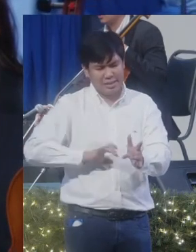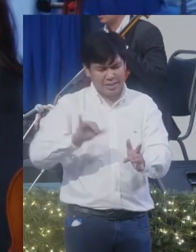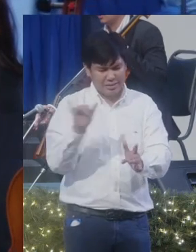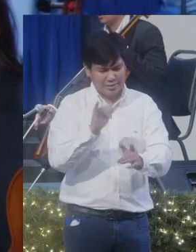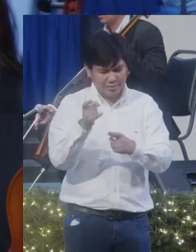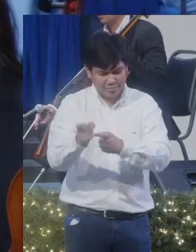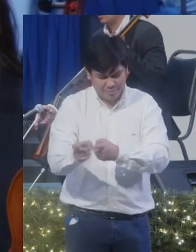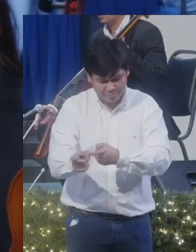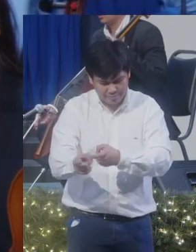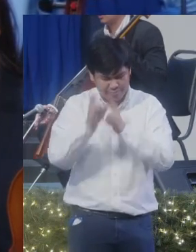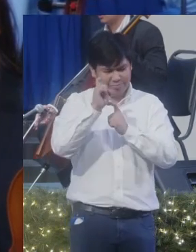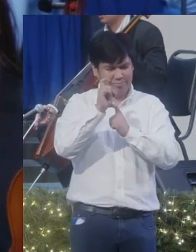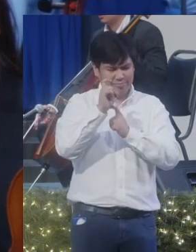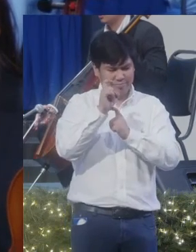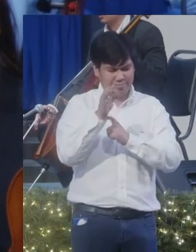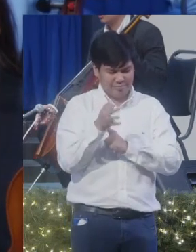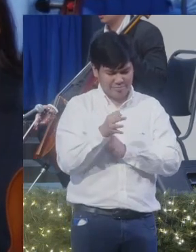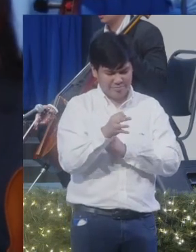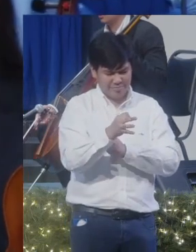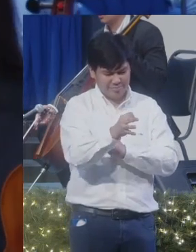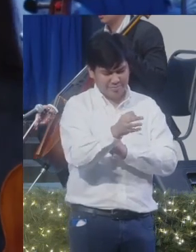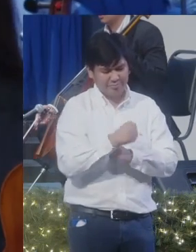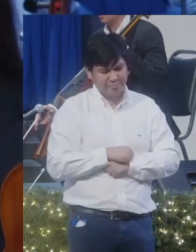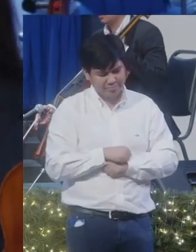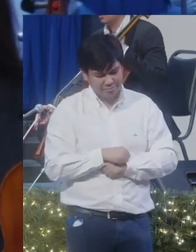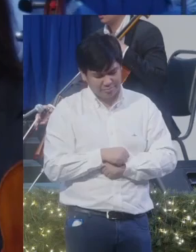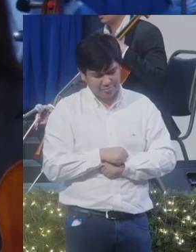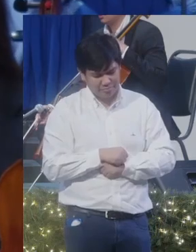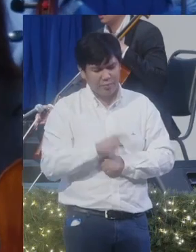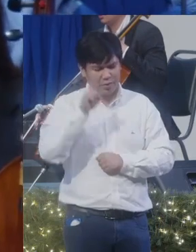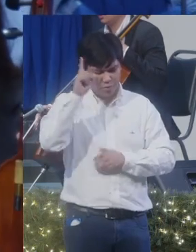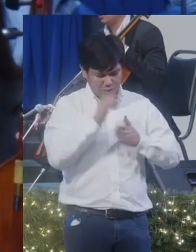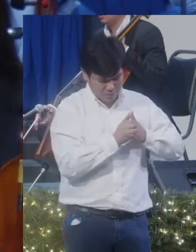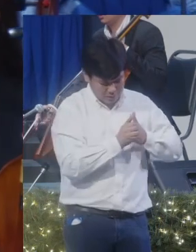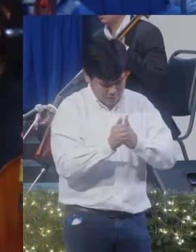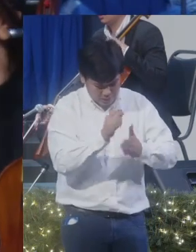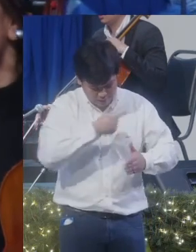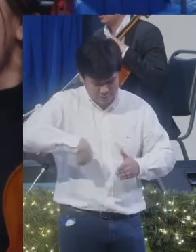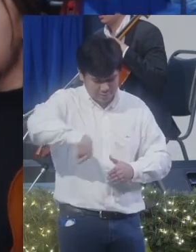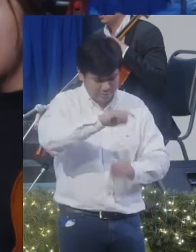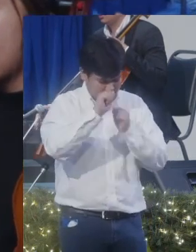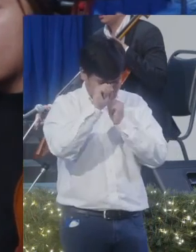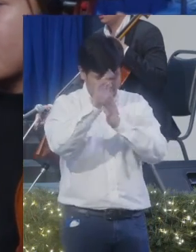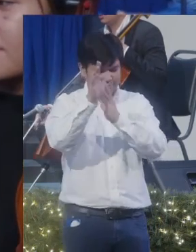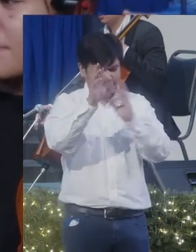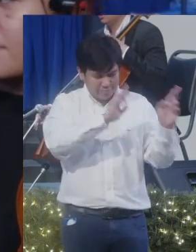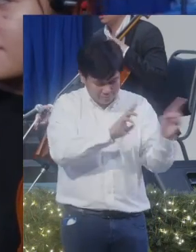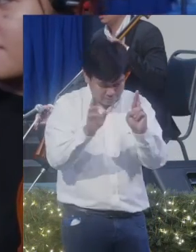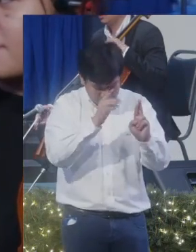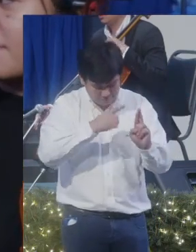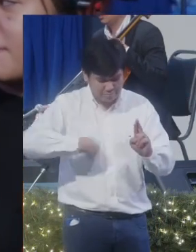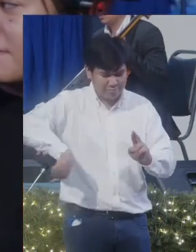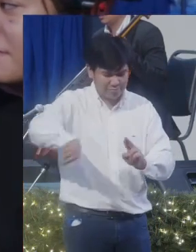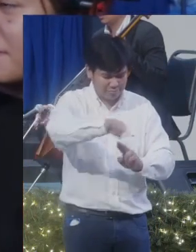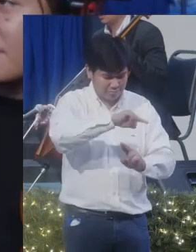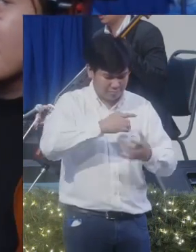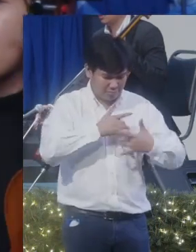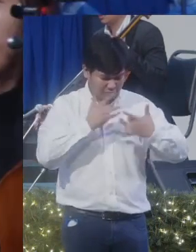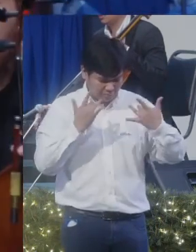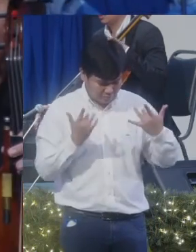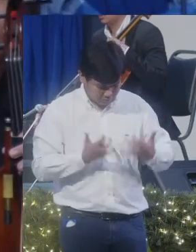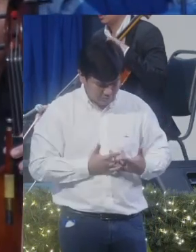na mananampalataya sa iyo. At kayo po ang manguna sa amin at ihanda niyo po ang kanilang mga puso't